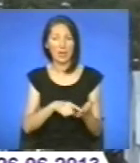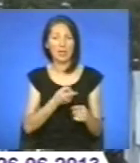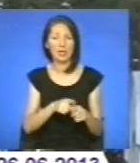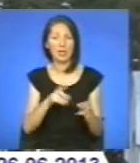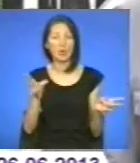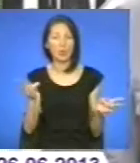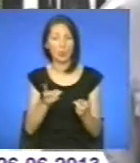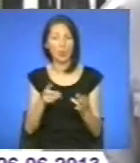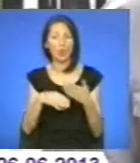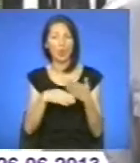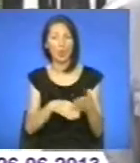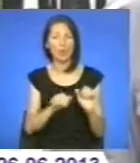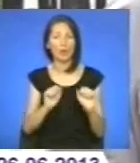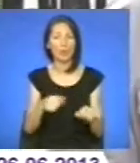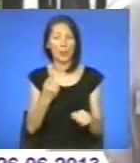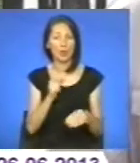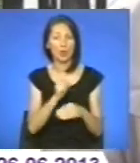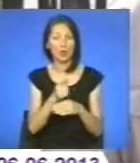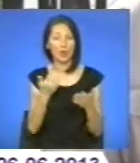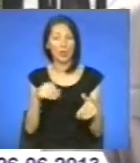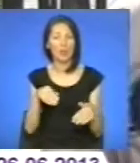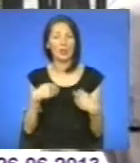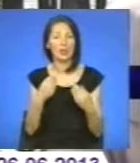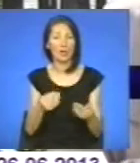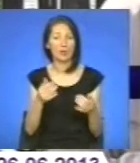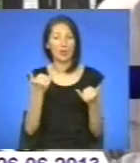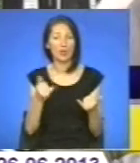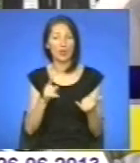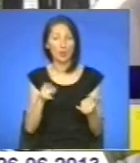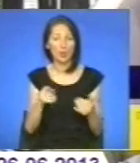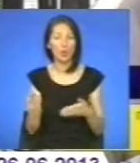сприяння влади. Перше доручення я сьогодні вже дав сюди, зараз грейдер піде, щоб дорогу тут